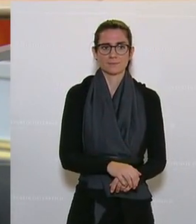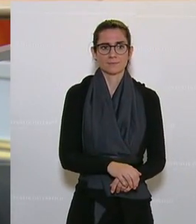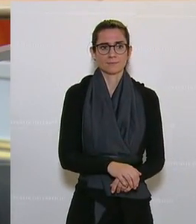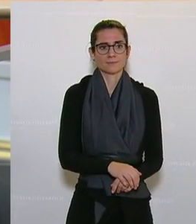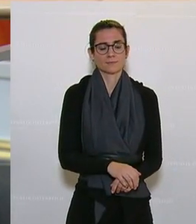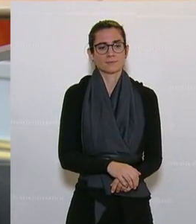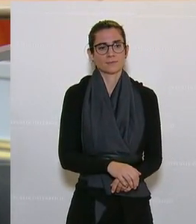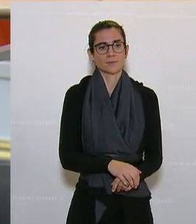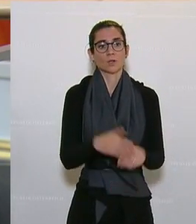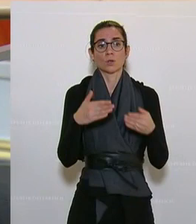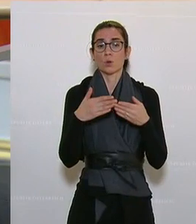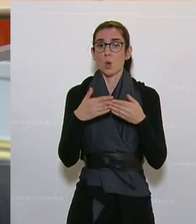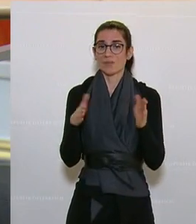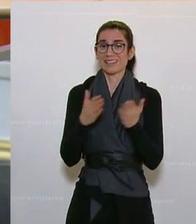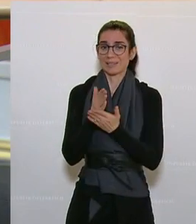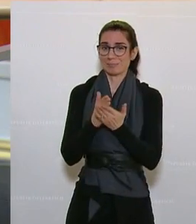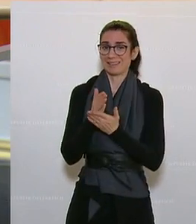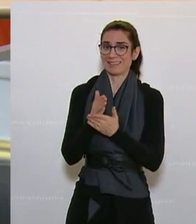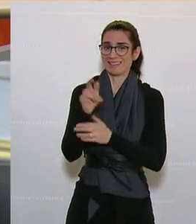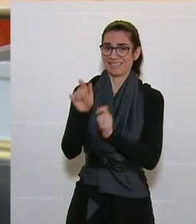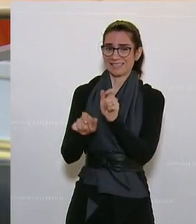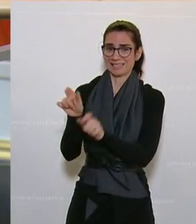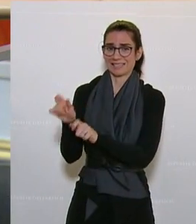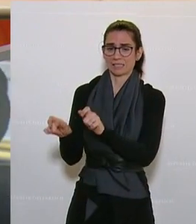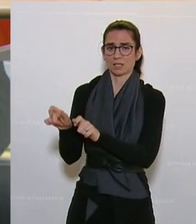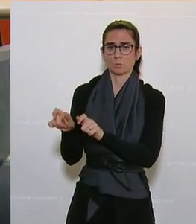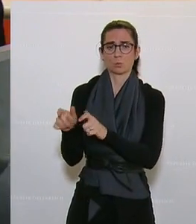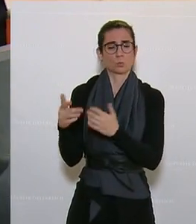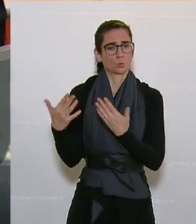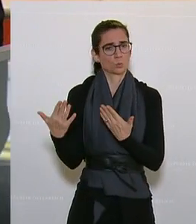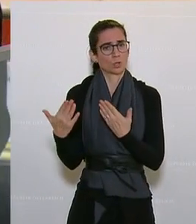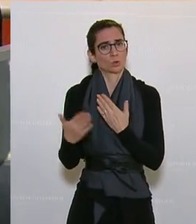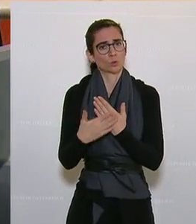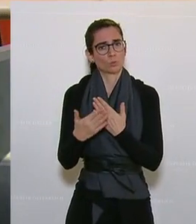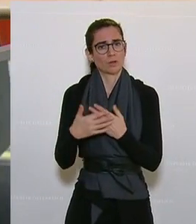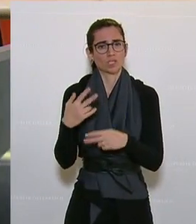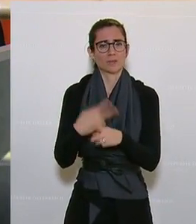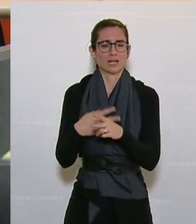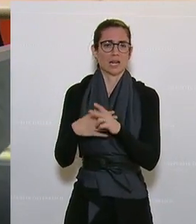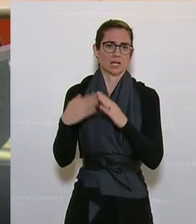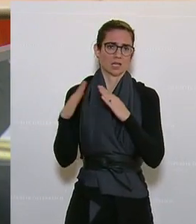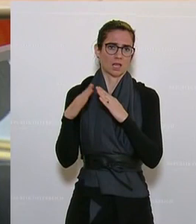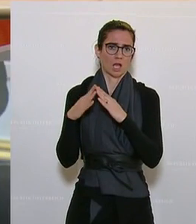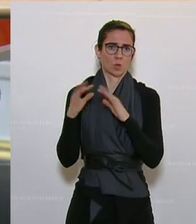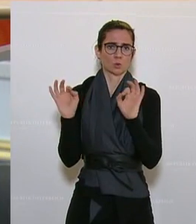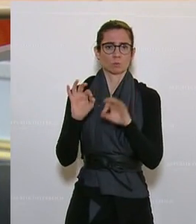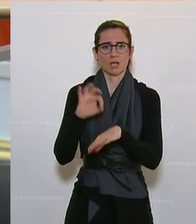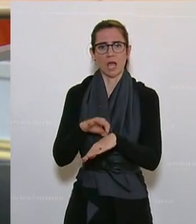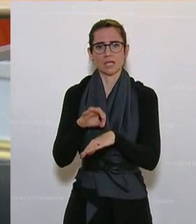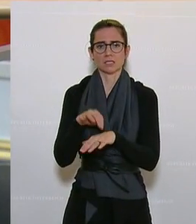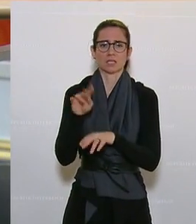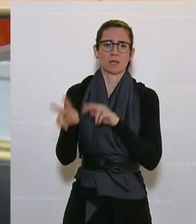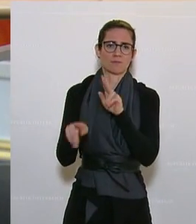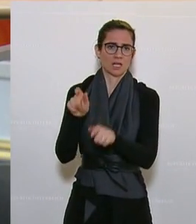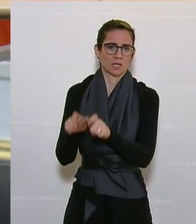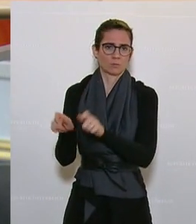Die öffentlich Bediensteten, und seien es jetzt jene in den Krankenhäusern, Ärzte,